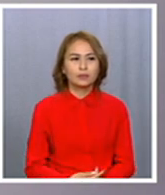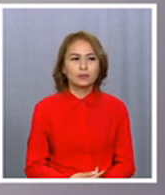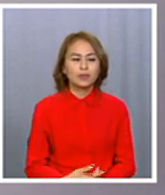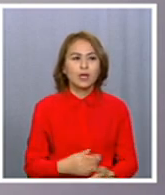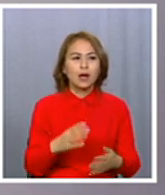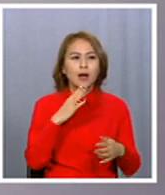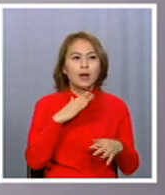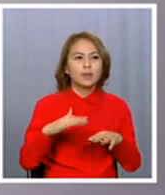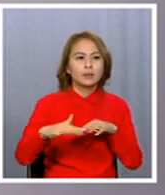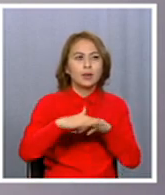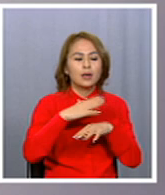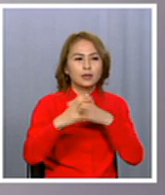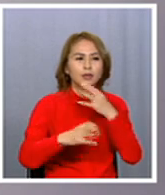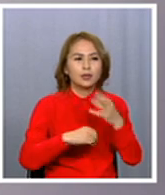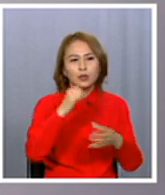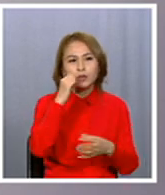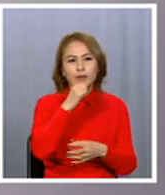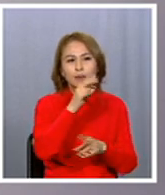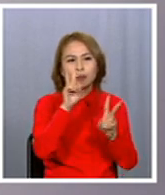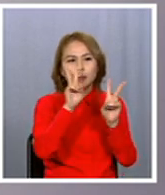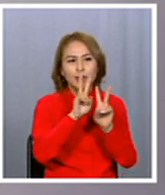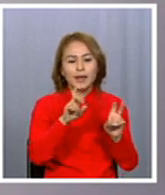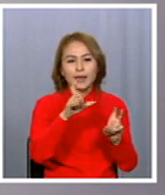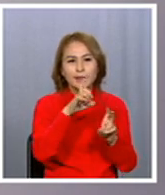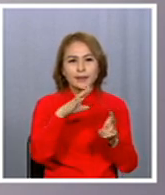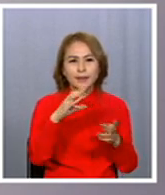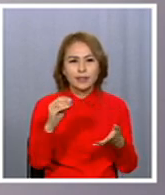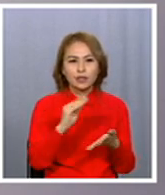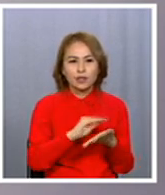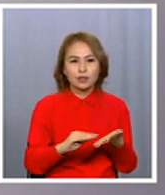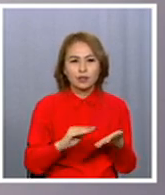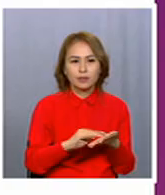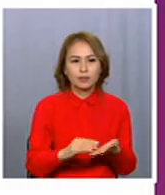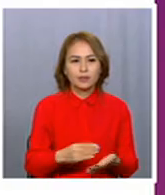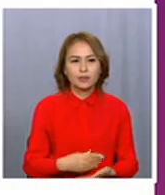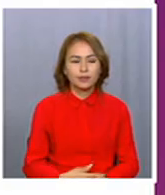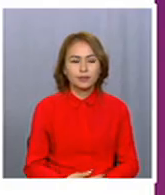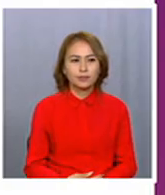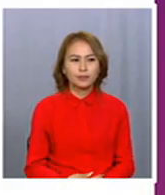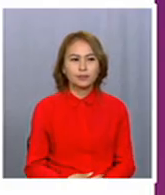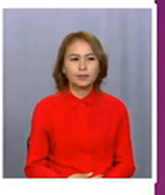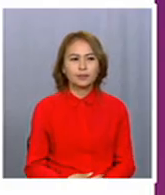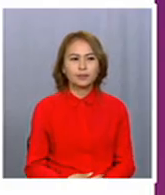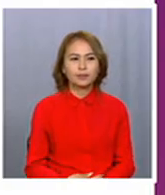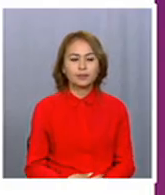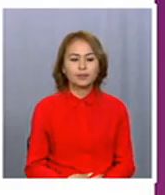Аспан әлемінің құпиялары тақырыбына эссе жазыңыз.